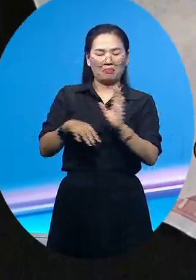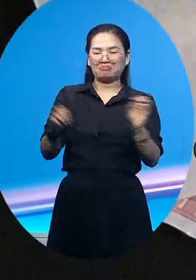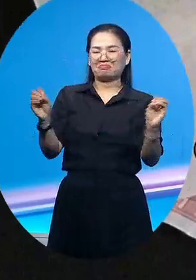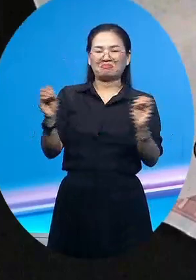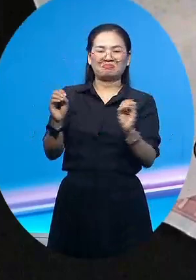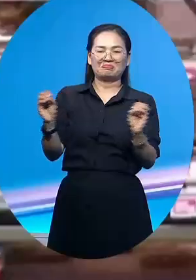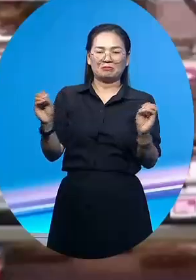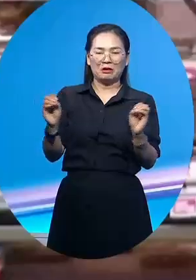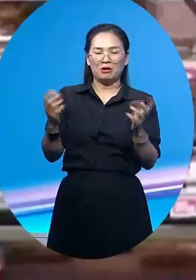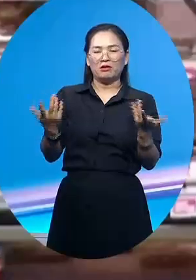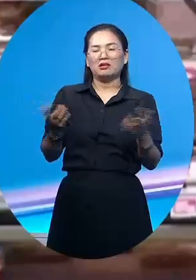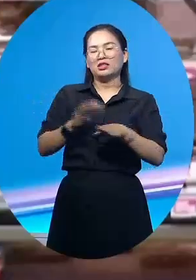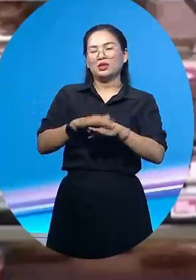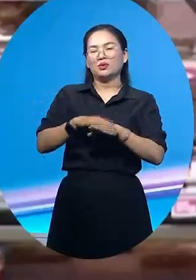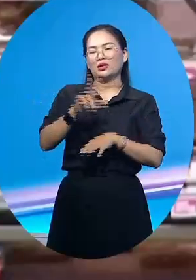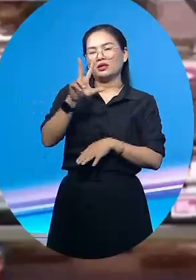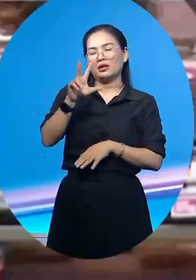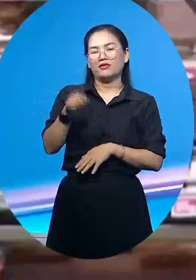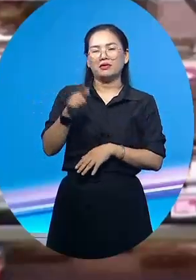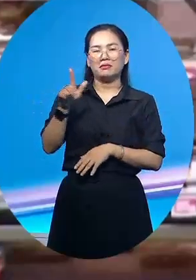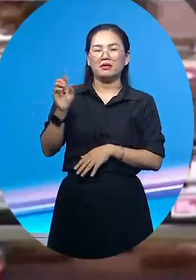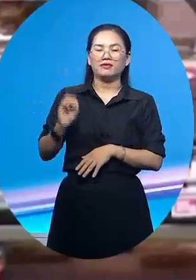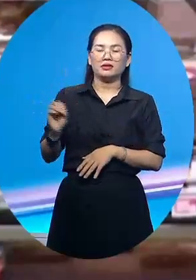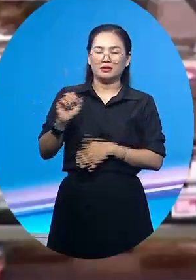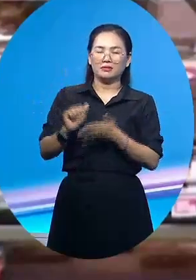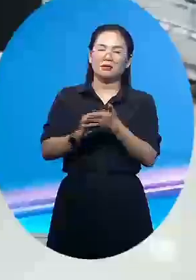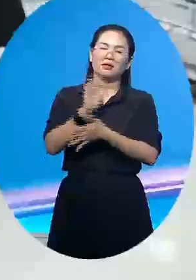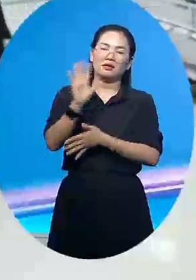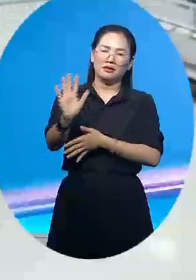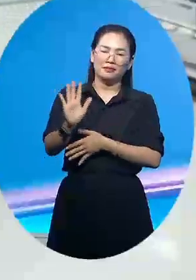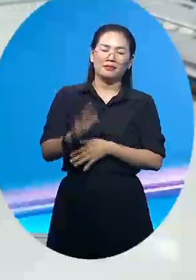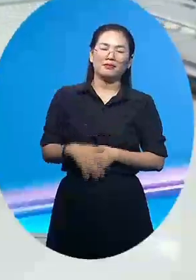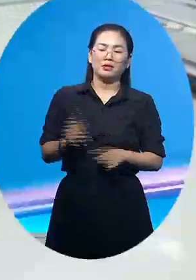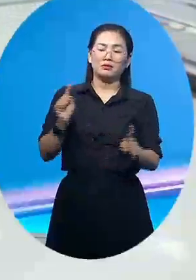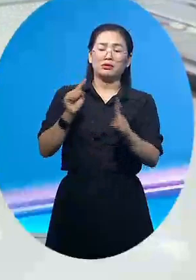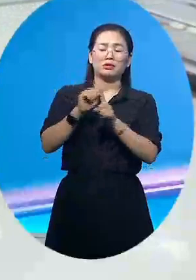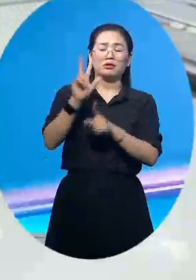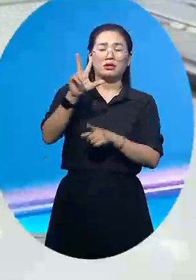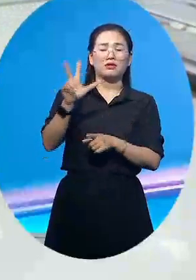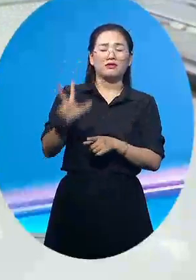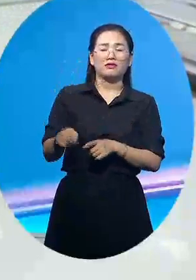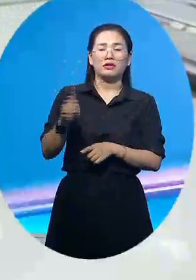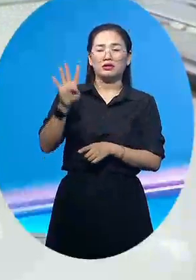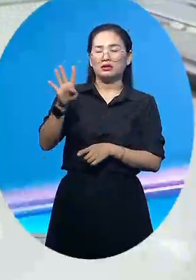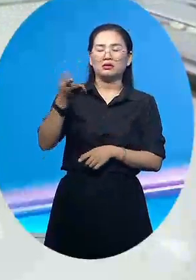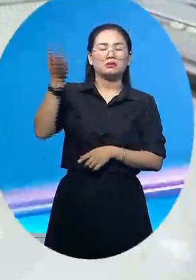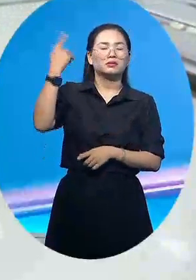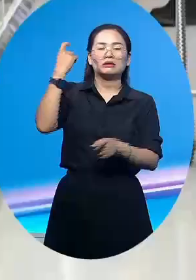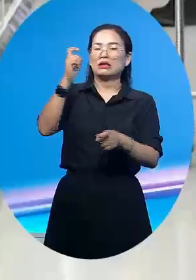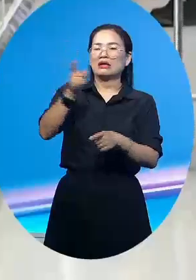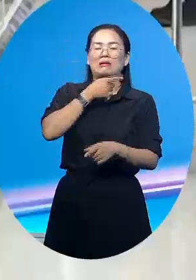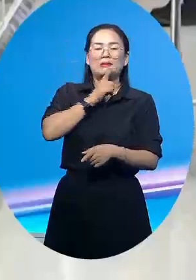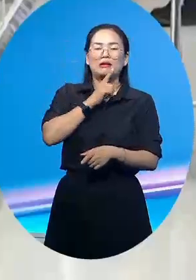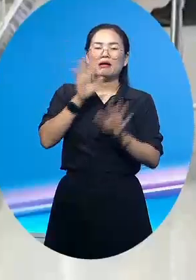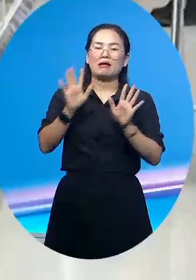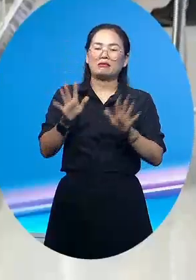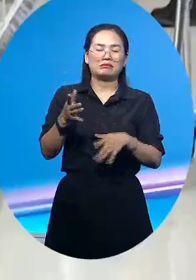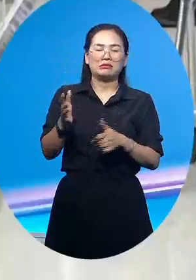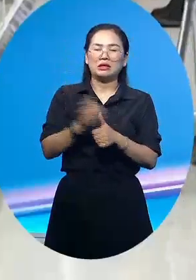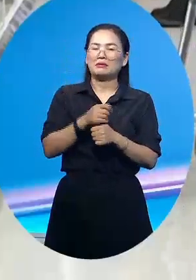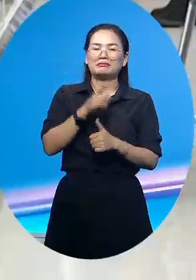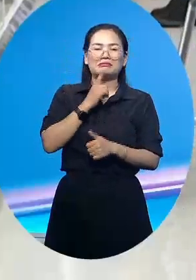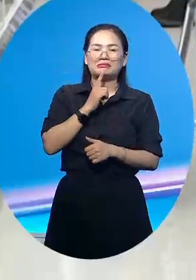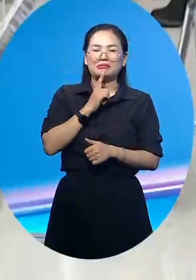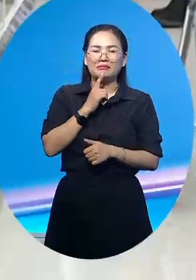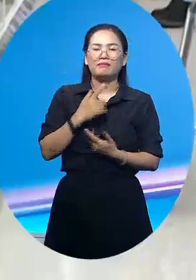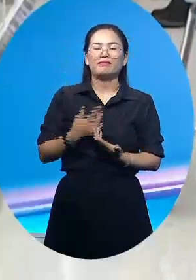suy giảm khi giữ nguyên ở mức 8,7% trong tháng 5 thay vì mục tiêu 8,4% đặt ra trước đó tháng trước